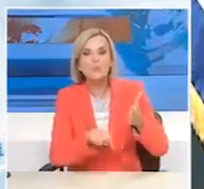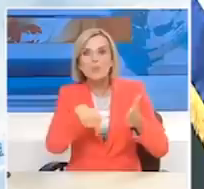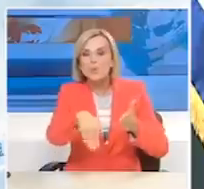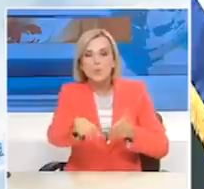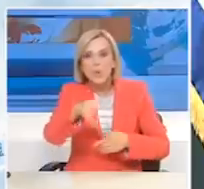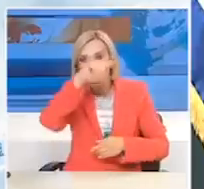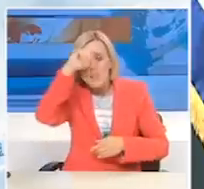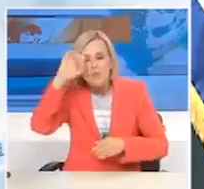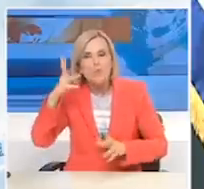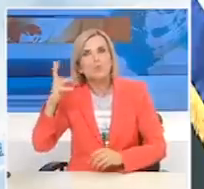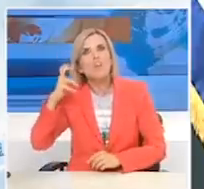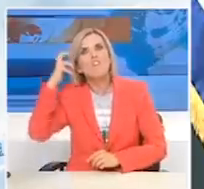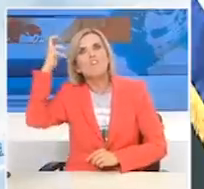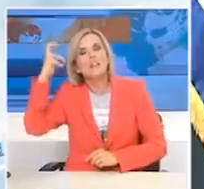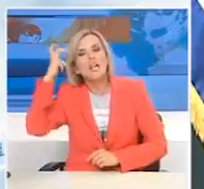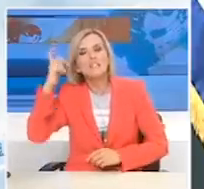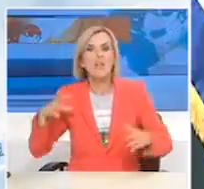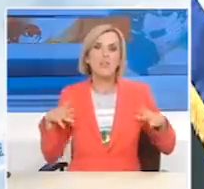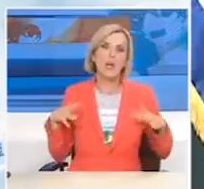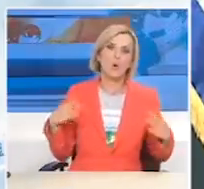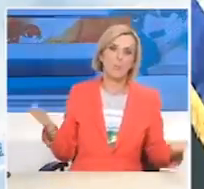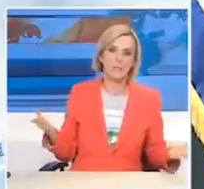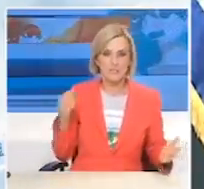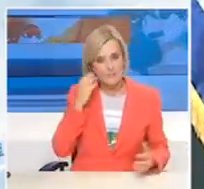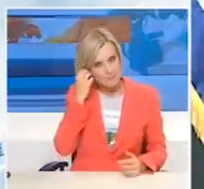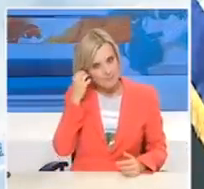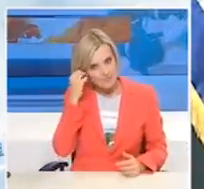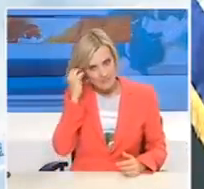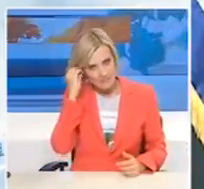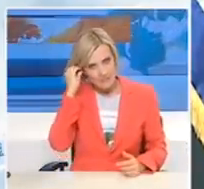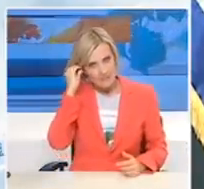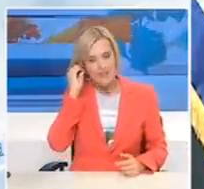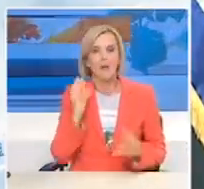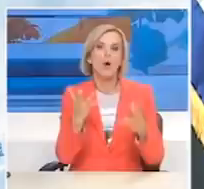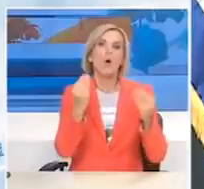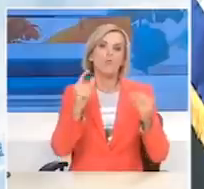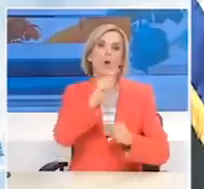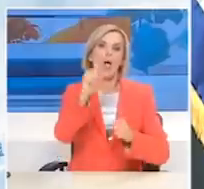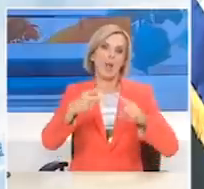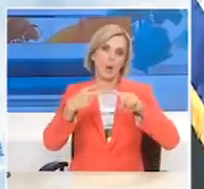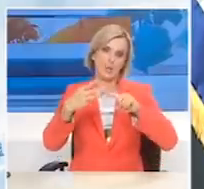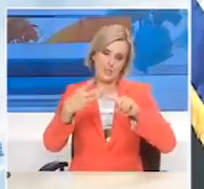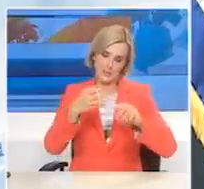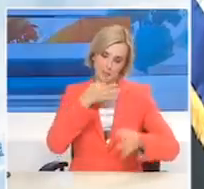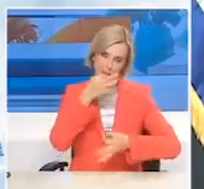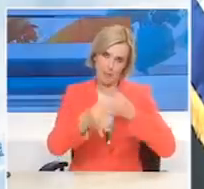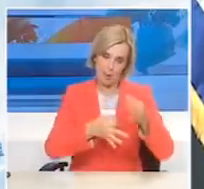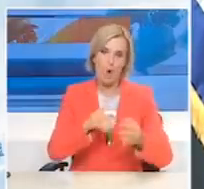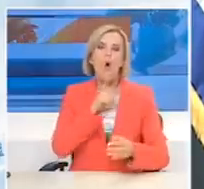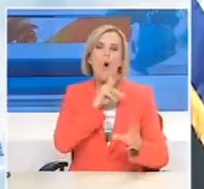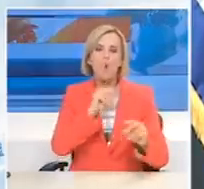σας γενικότερα? Τώρα πρέπει να γράψω έκθεση. ελπίζω να μην βαθμολογηθώ για την